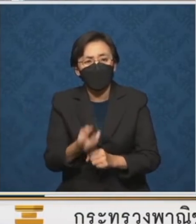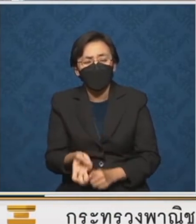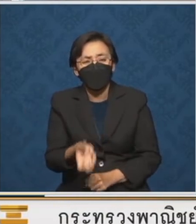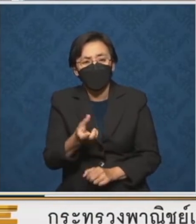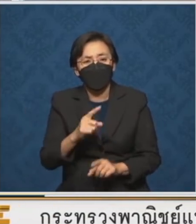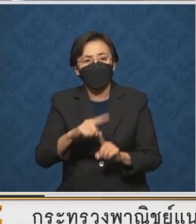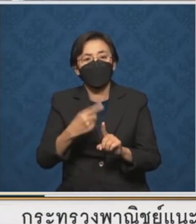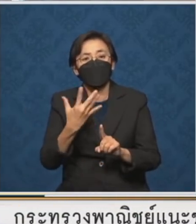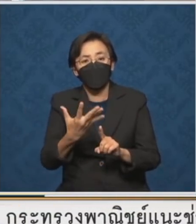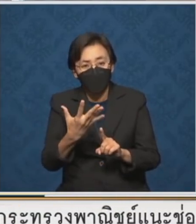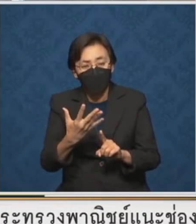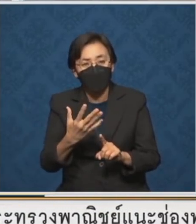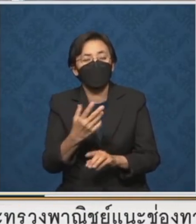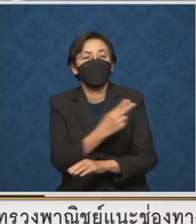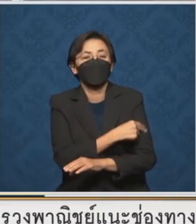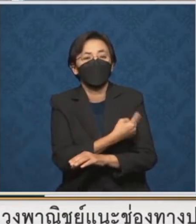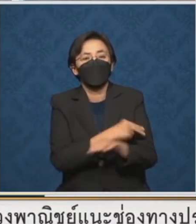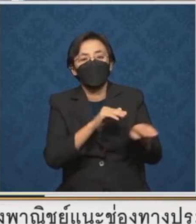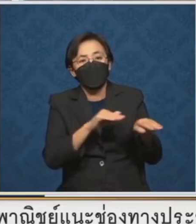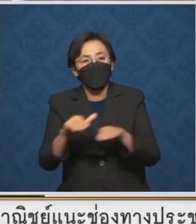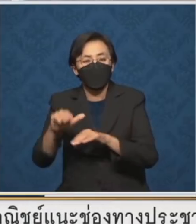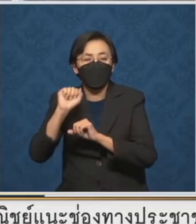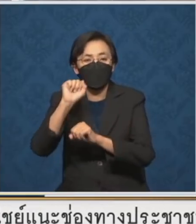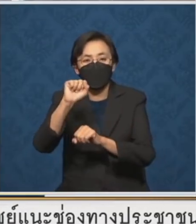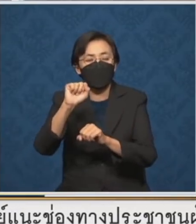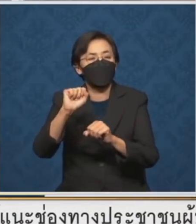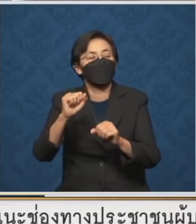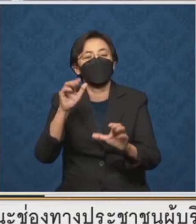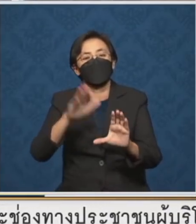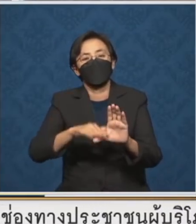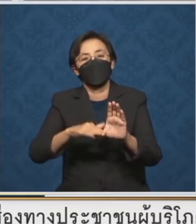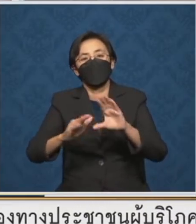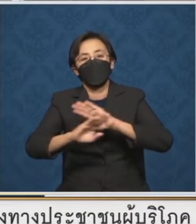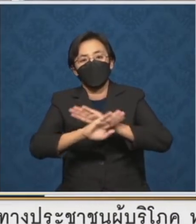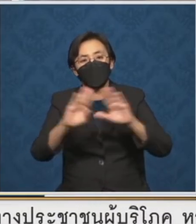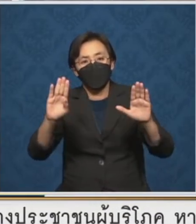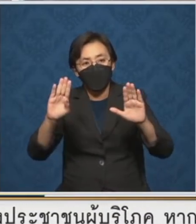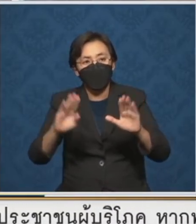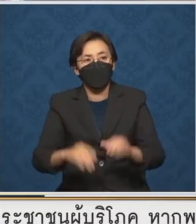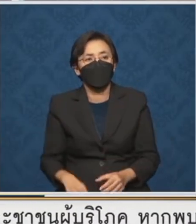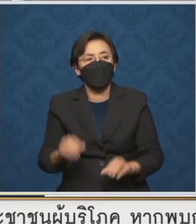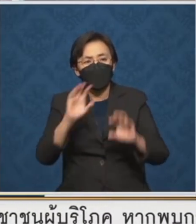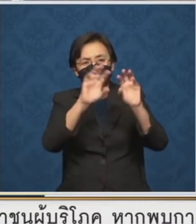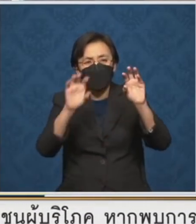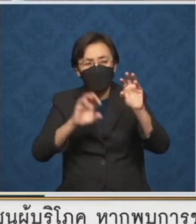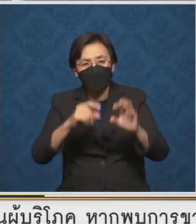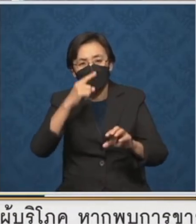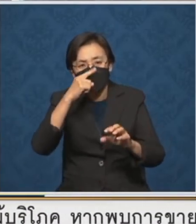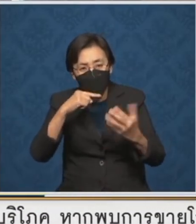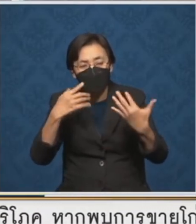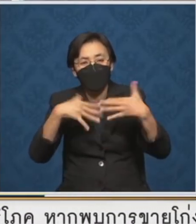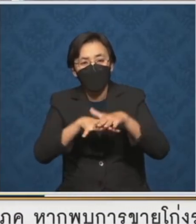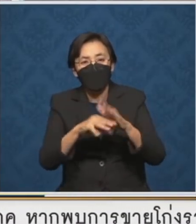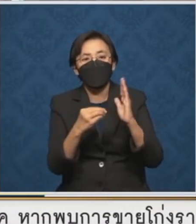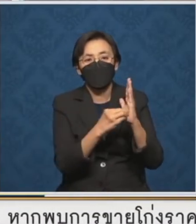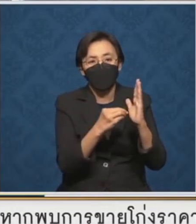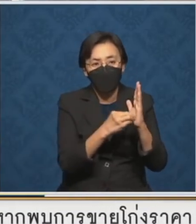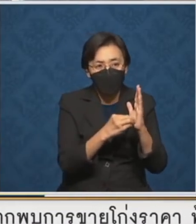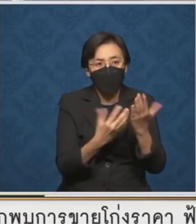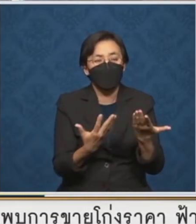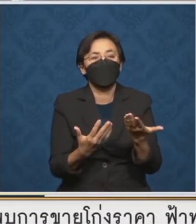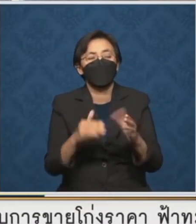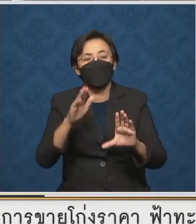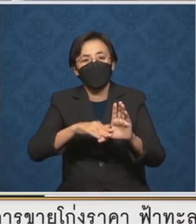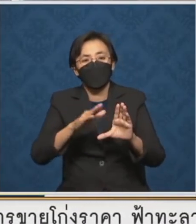ภาคมหมอพร้อมประกาศยกเลิกการลงทะเบียนหลังจากนั้นก็ผุดมาเต็มไปหมดครับไทยร่วมใจของกรุงเทพลงทะเบียนผ่